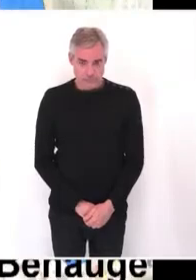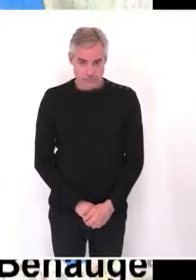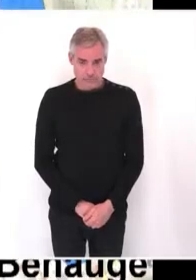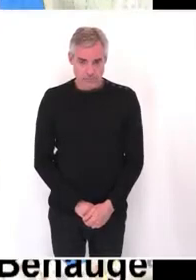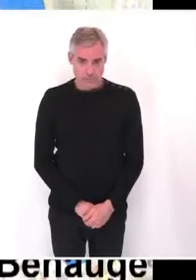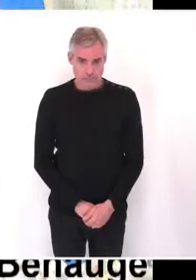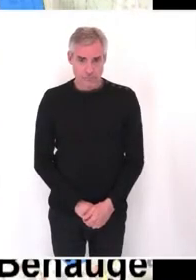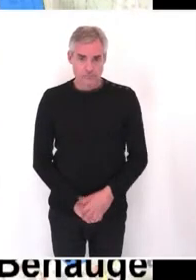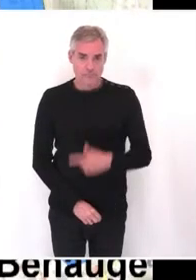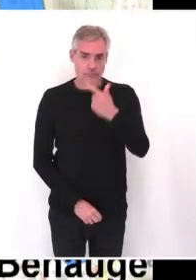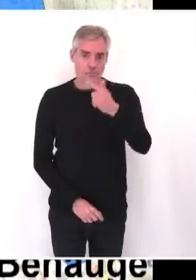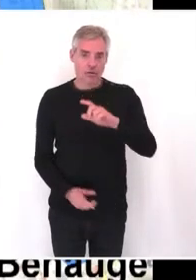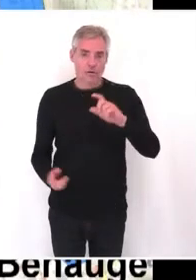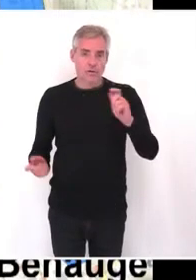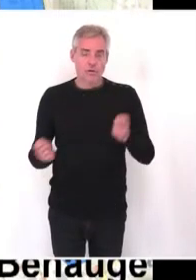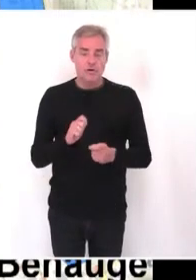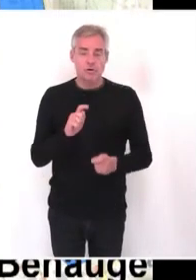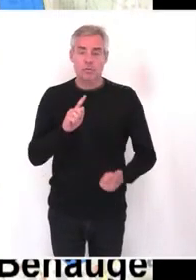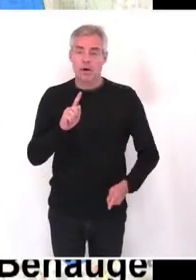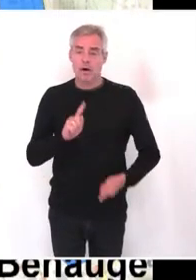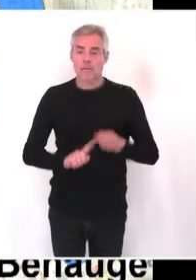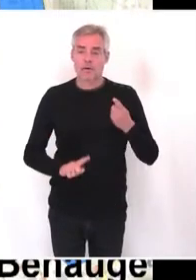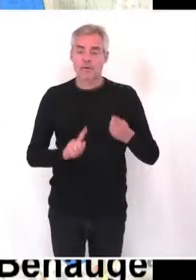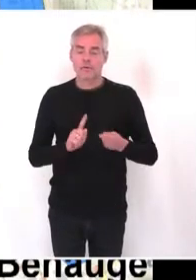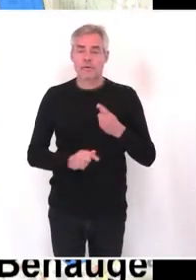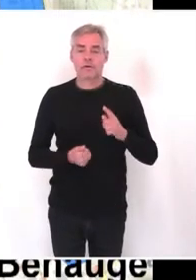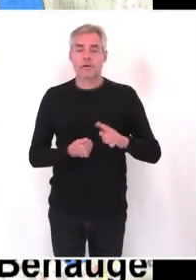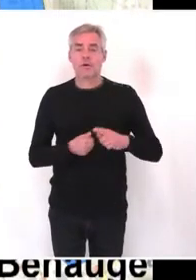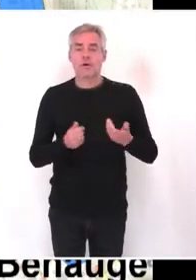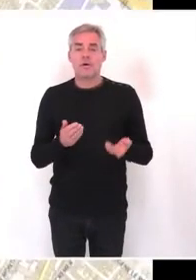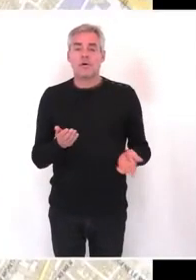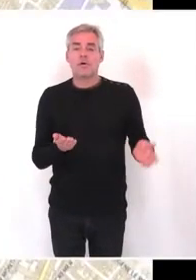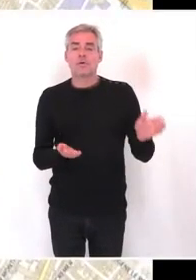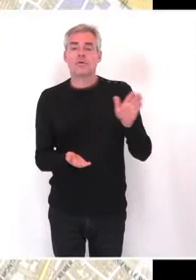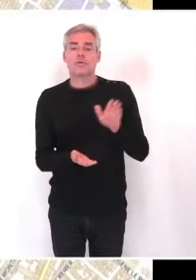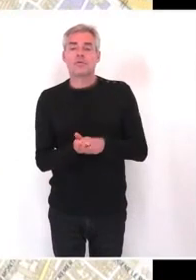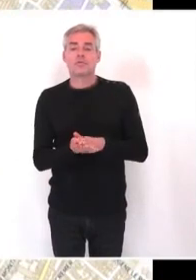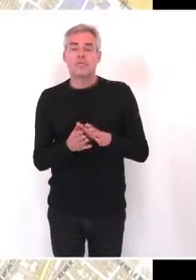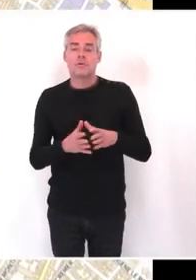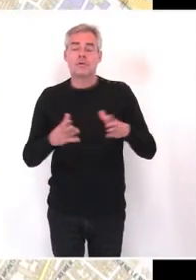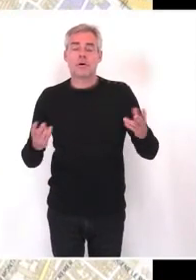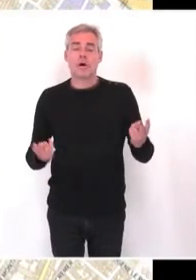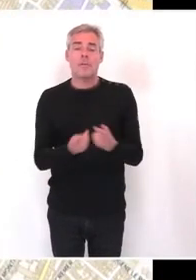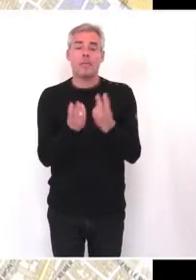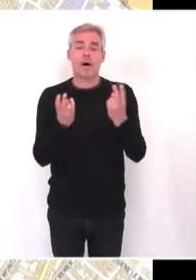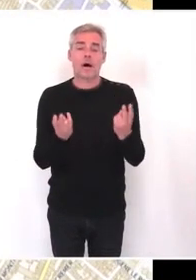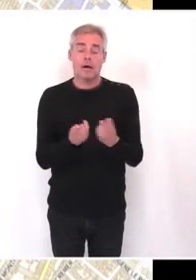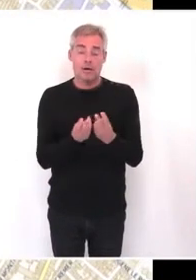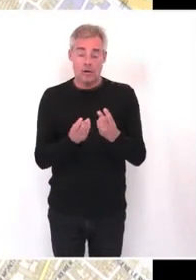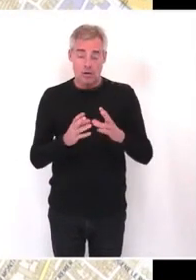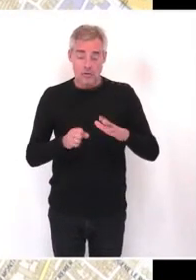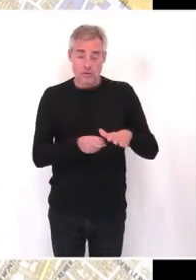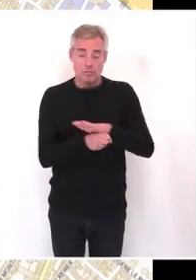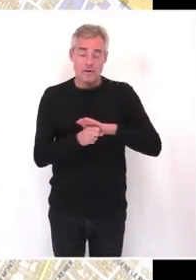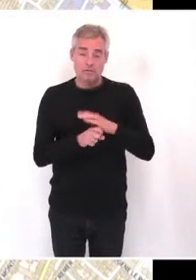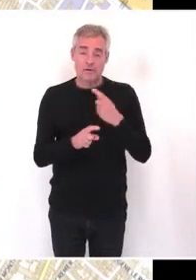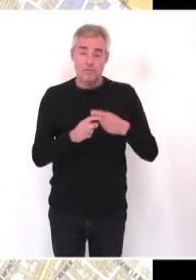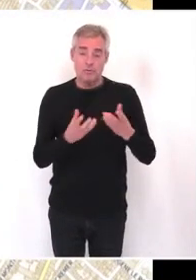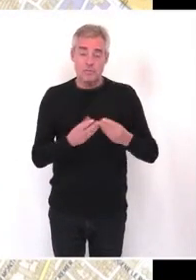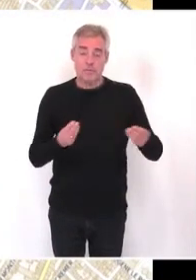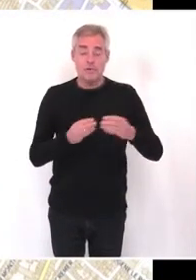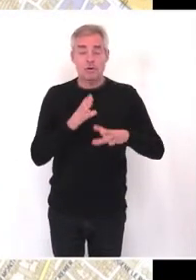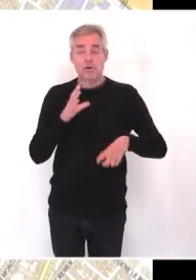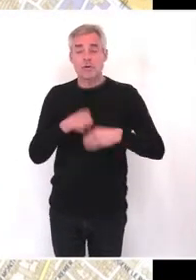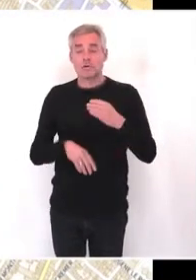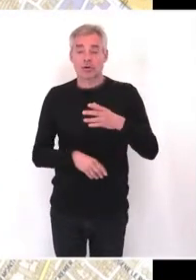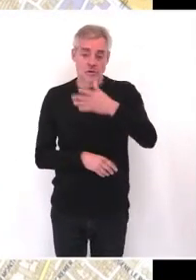Mais 2 changements majeurs se profilaient. Le doublement du Grand Parc, en superficie comme en population, et la sortie complète du